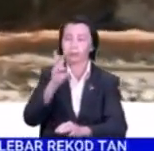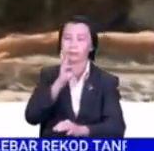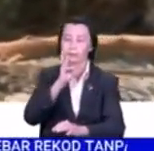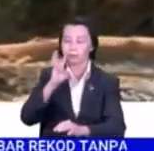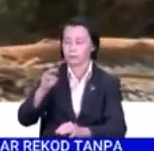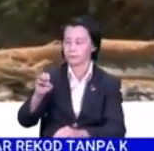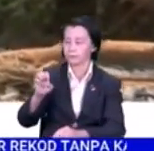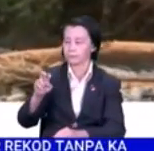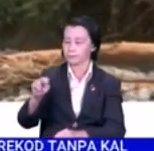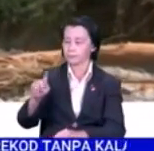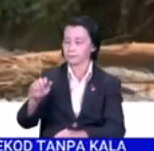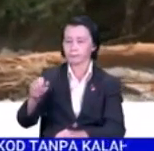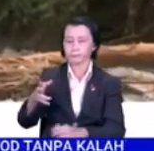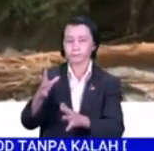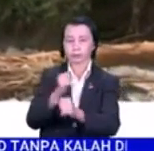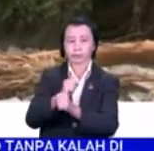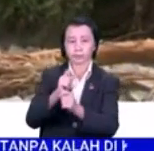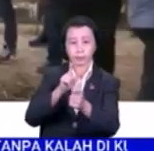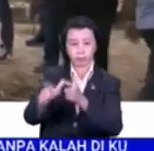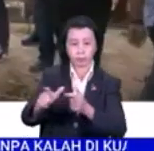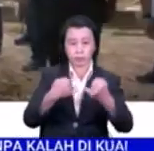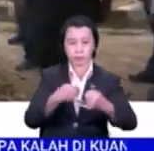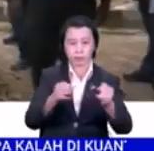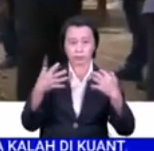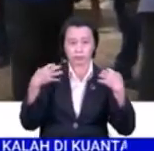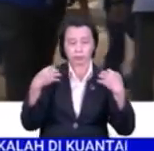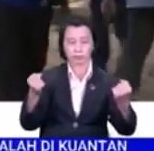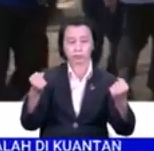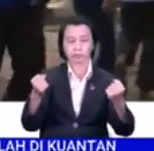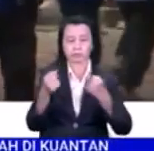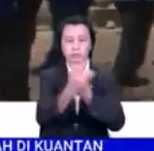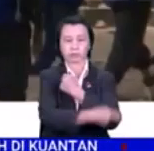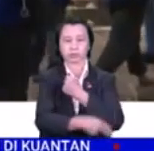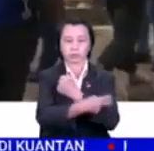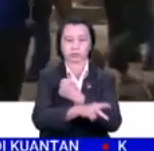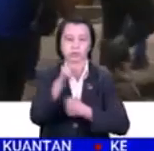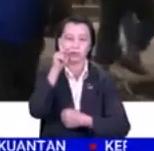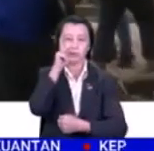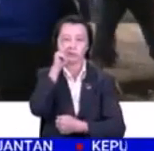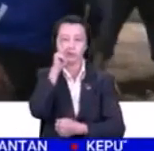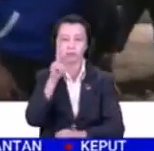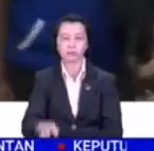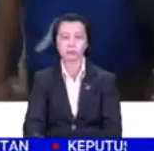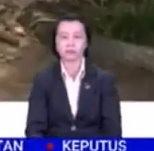mentah tersebut mendapat kelulusan Jabatan Kesihatan Negeri Kedah.